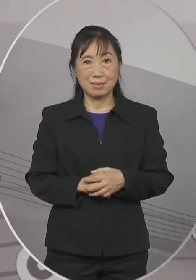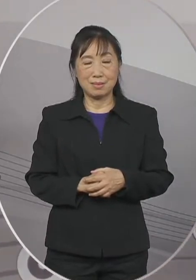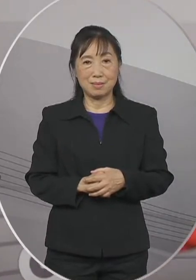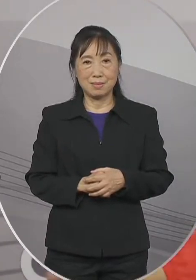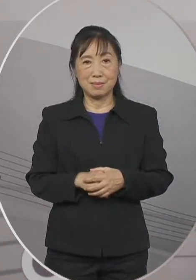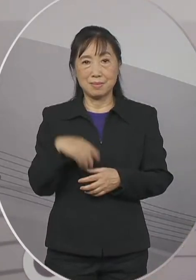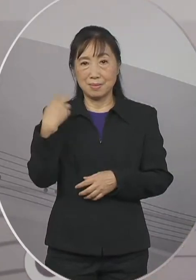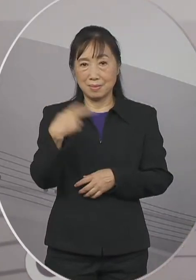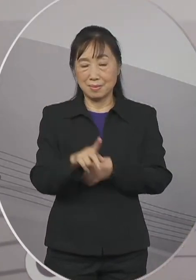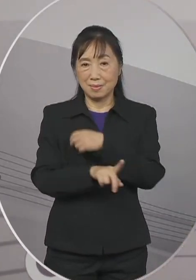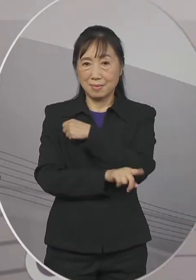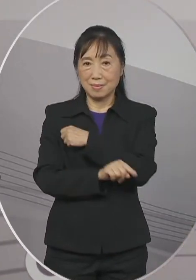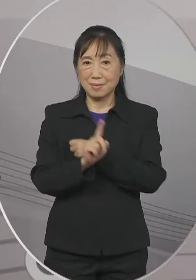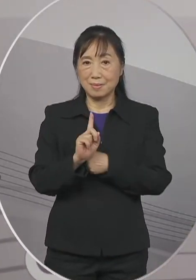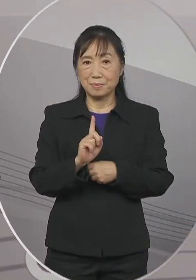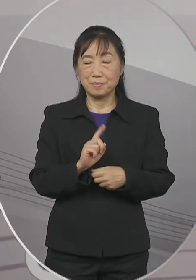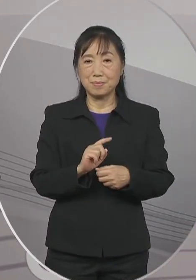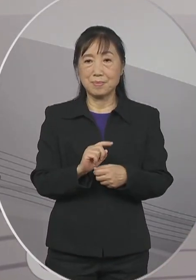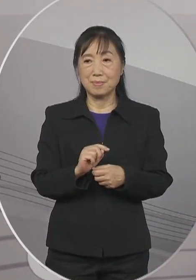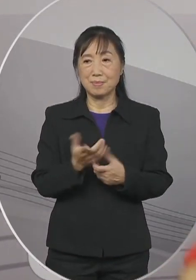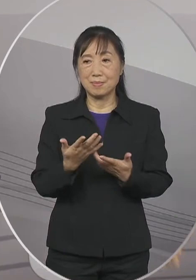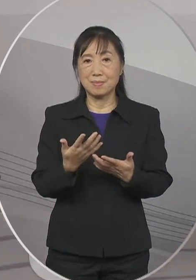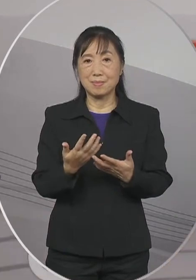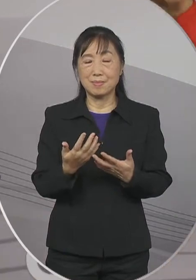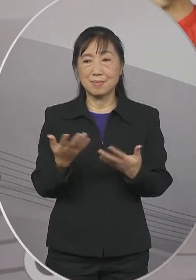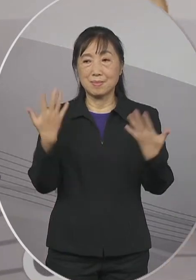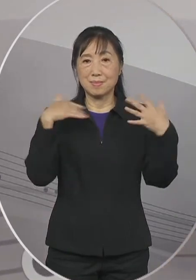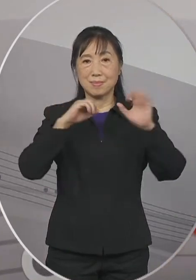最后舞动生命，